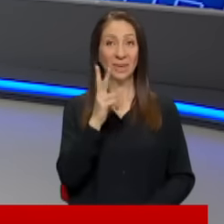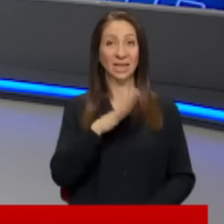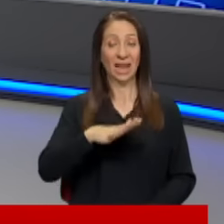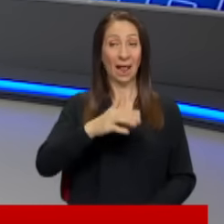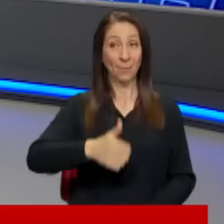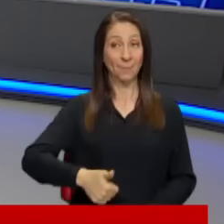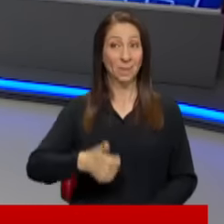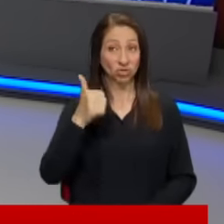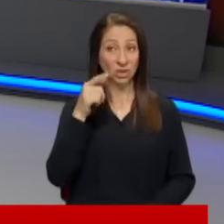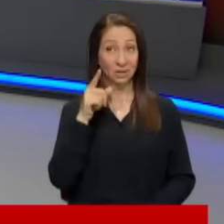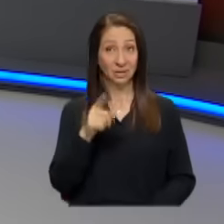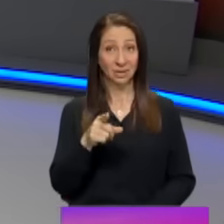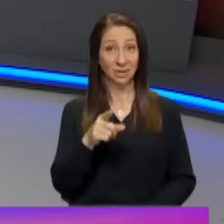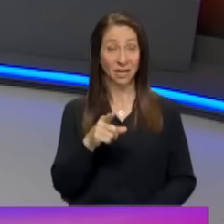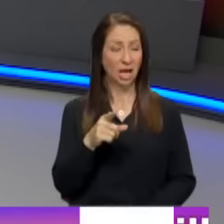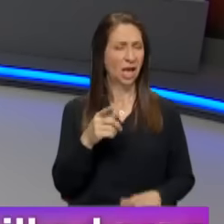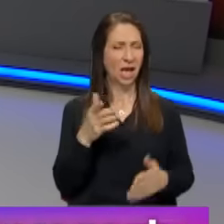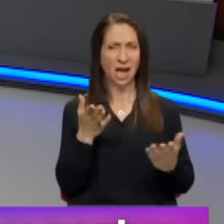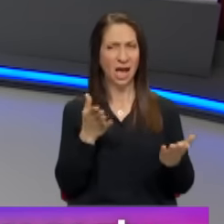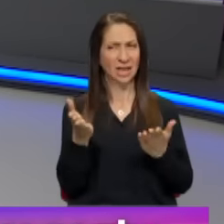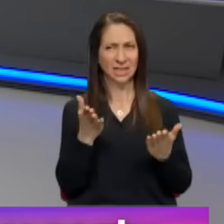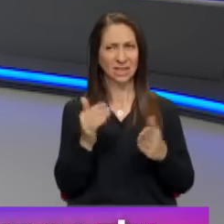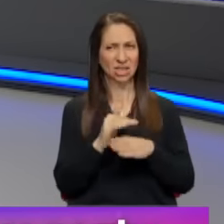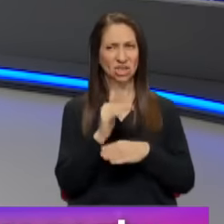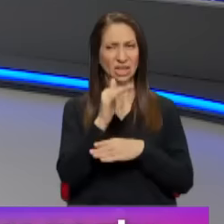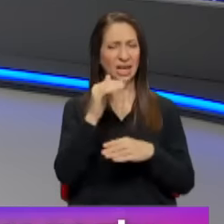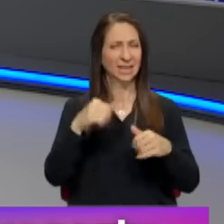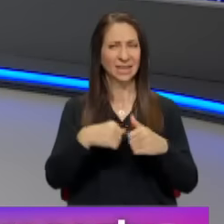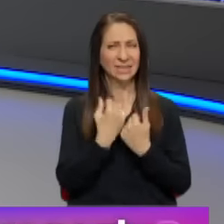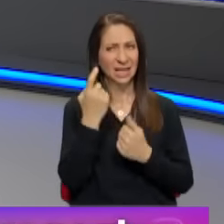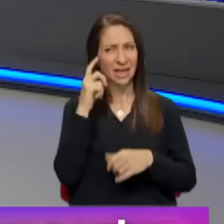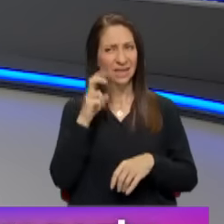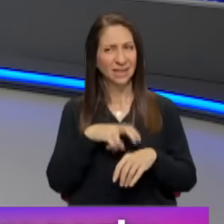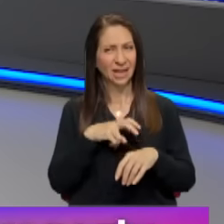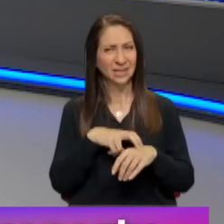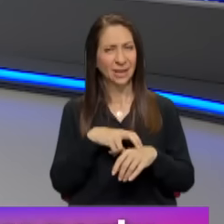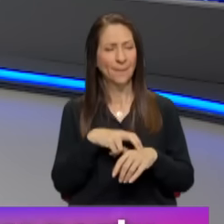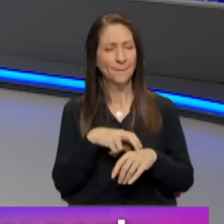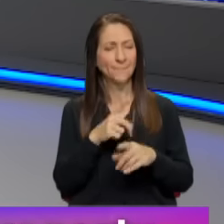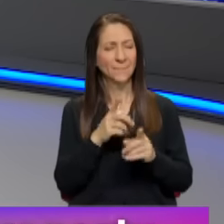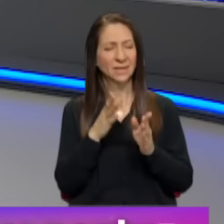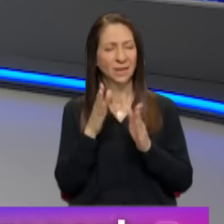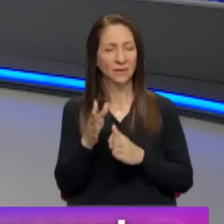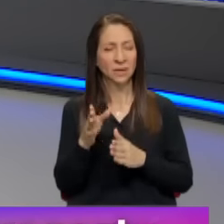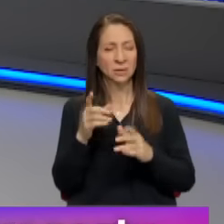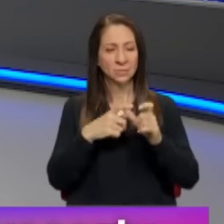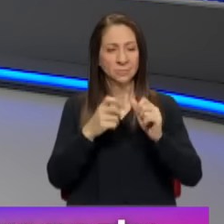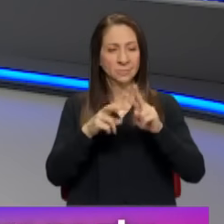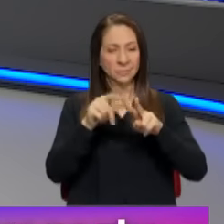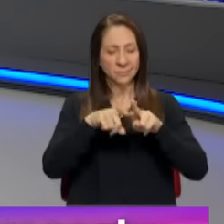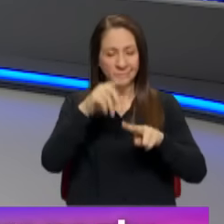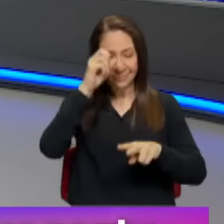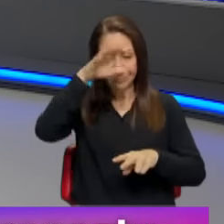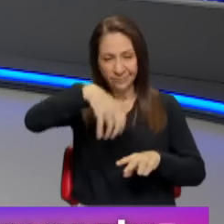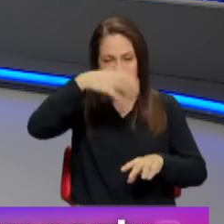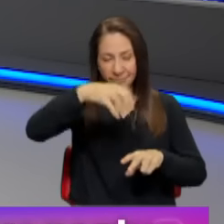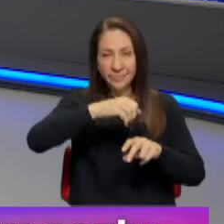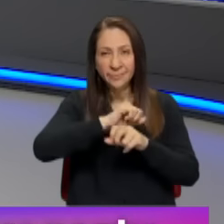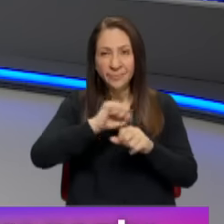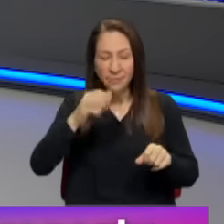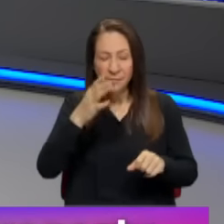genel başkanı hangi yaşanan kazaları hatırlattı? Bir tarafta Soma'daki maden